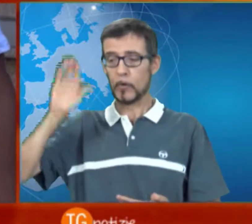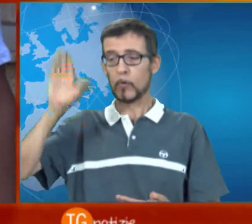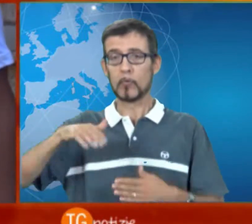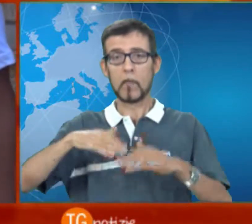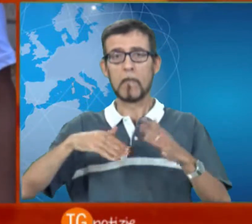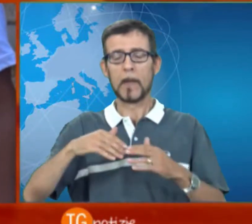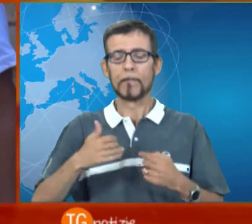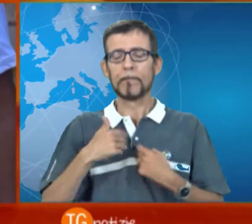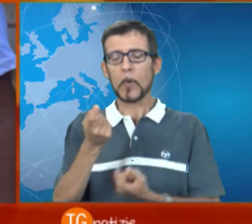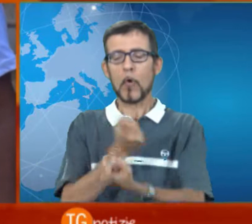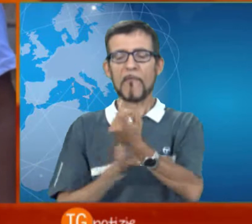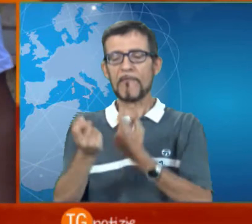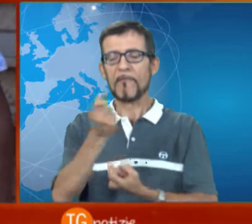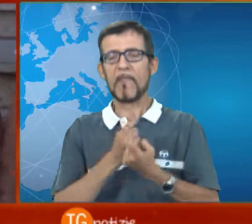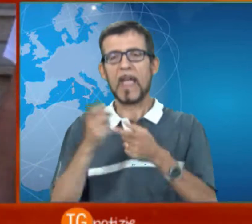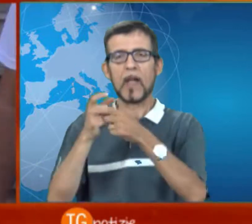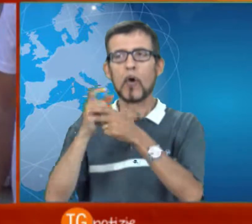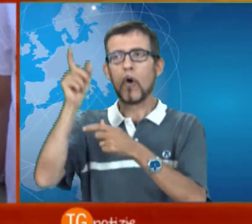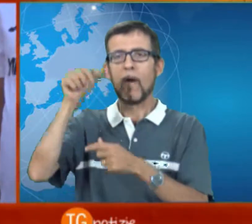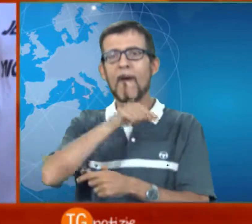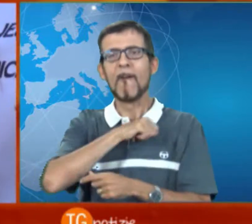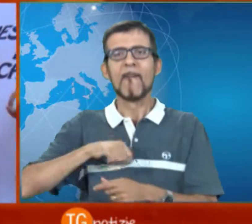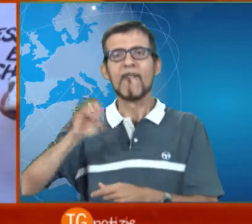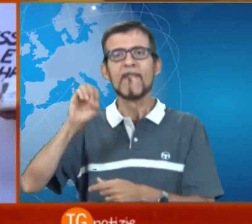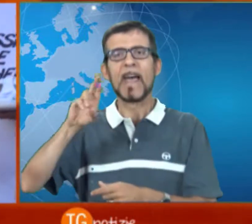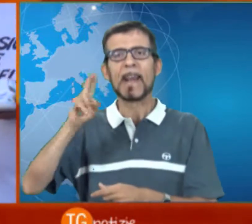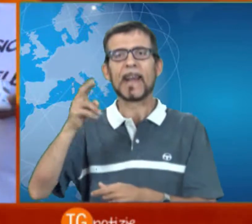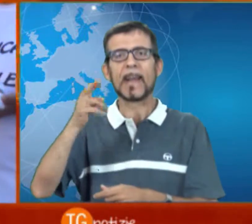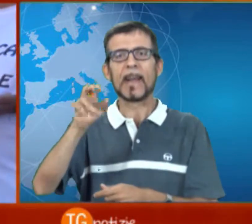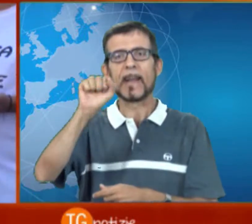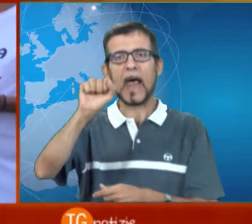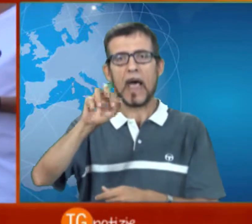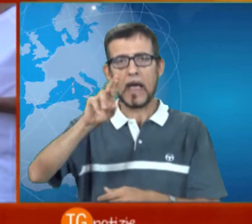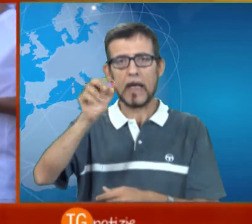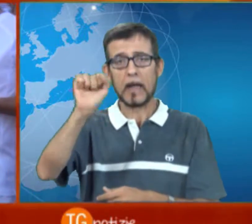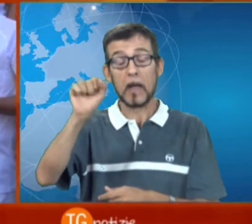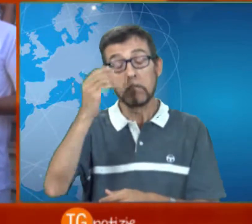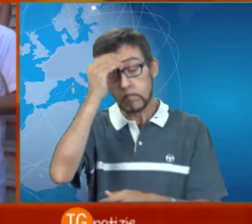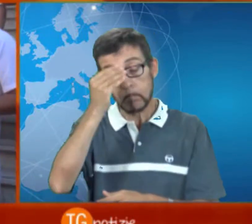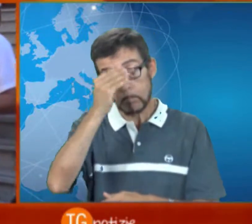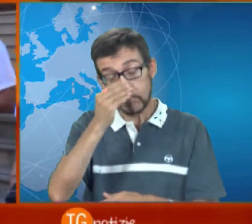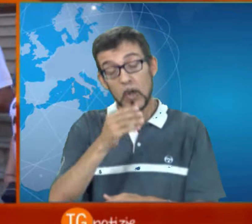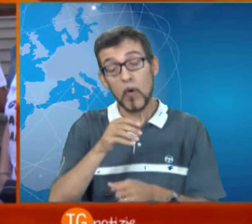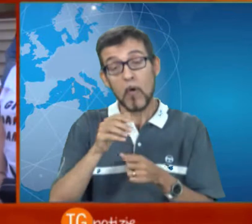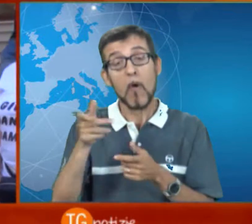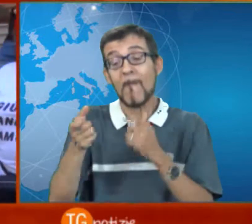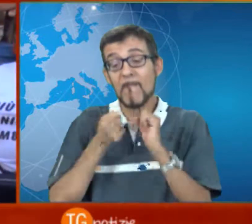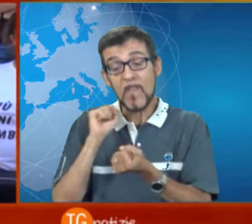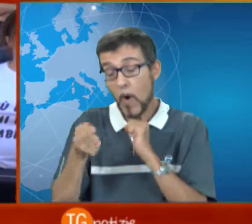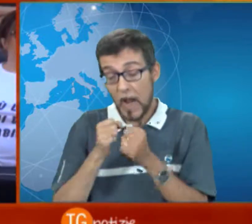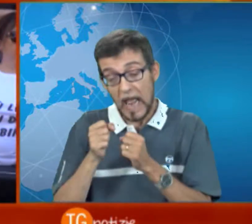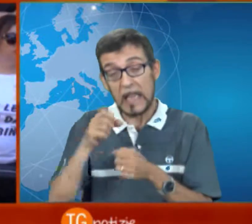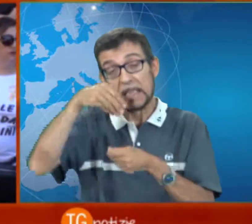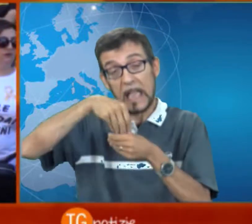Allora, io vengo da Ferrara e penso che la violenza, oltre a essere agita all'interno delle famiglie, allora si può